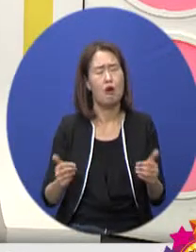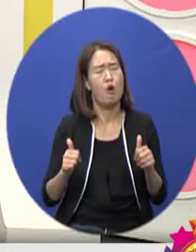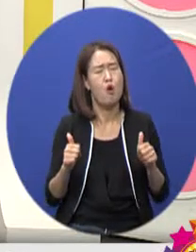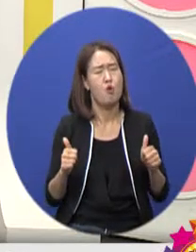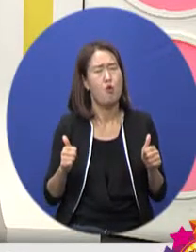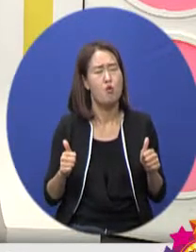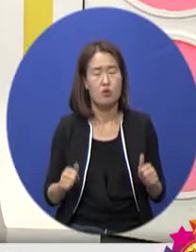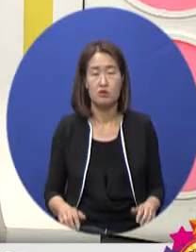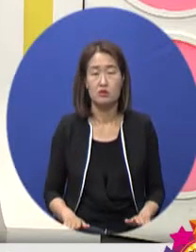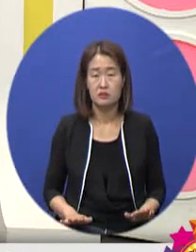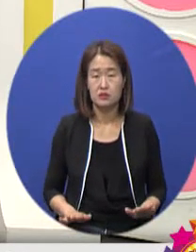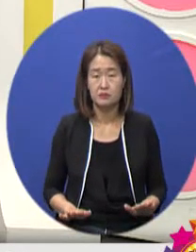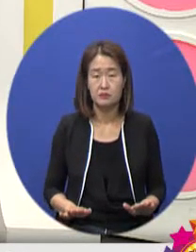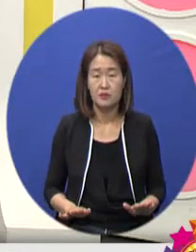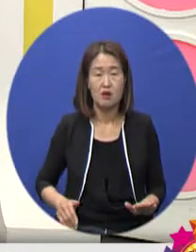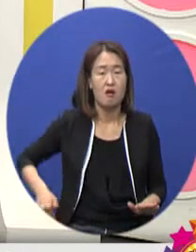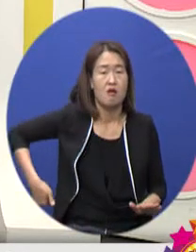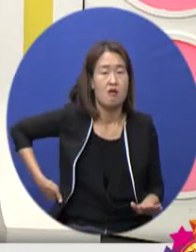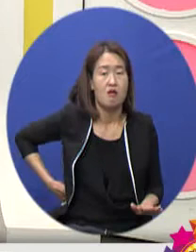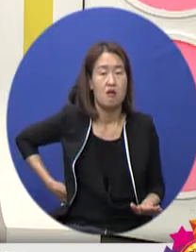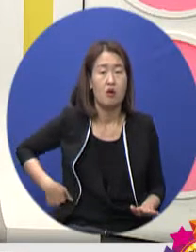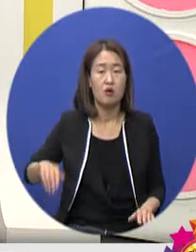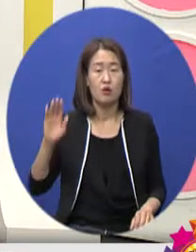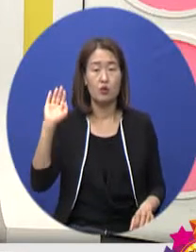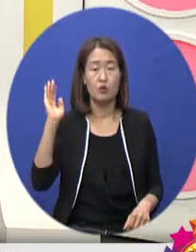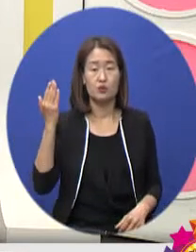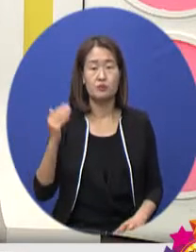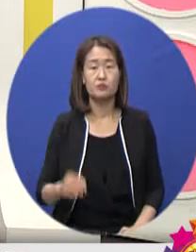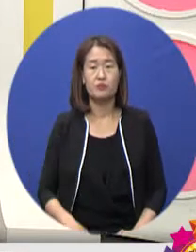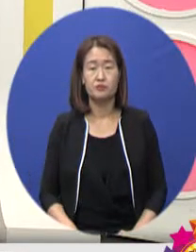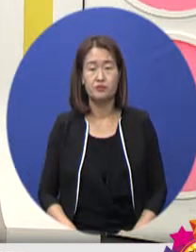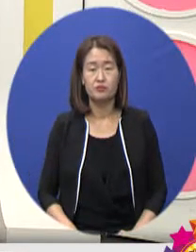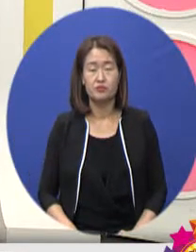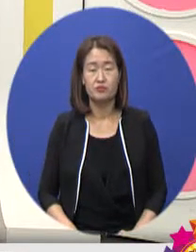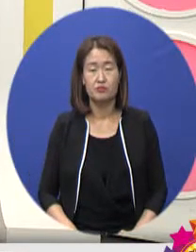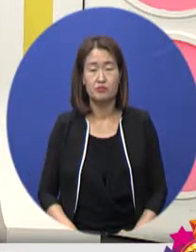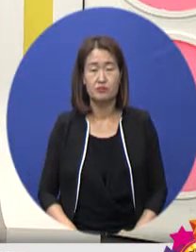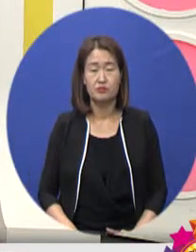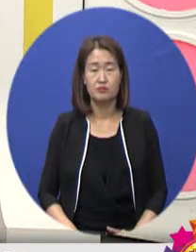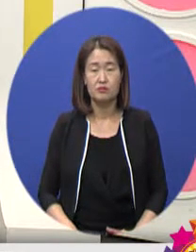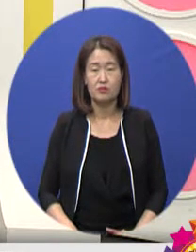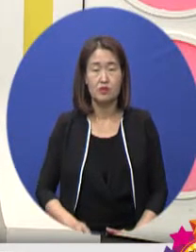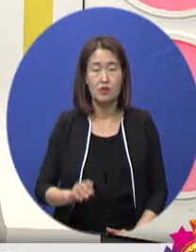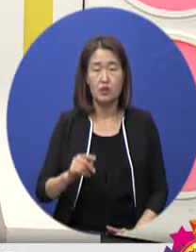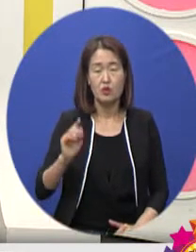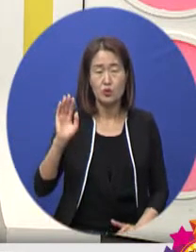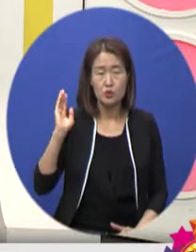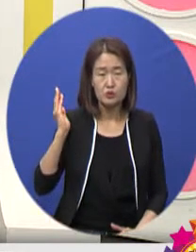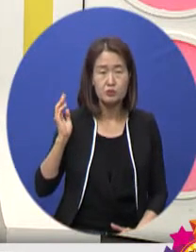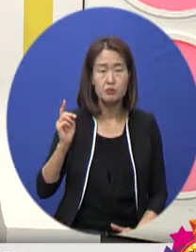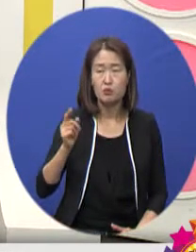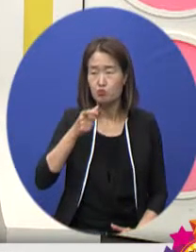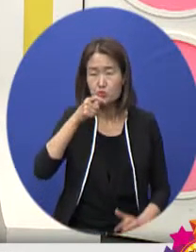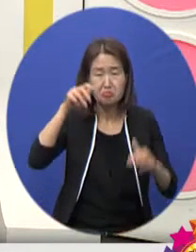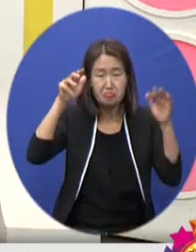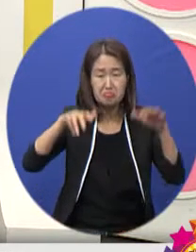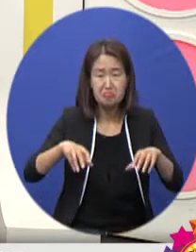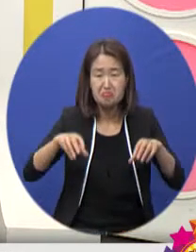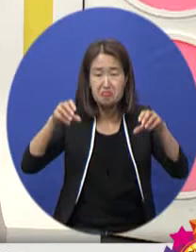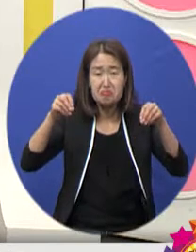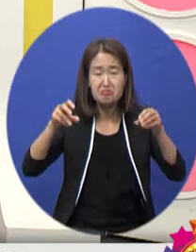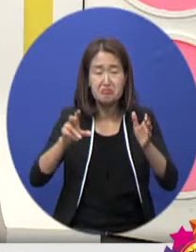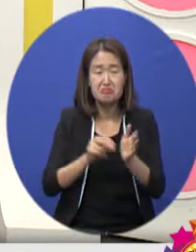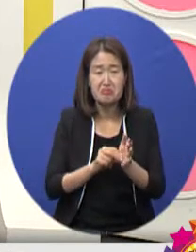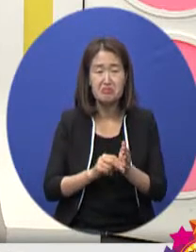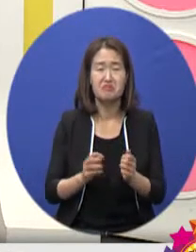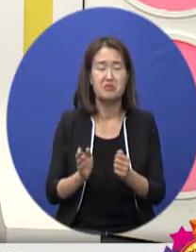그렇죠. 지금 허리가 요새 허리 가물어가지고. 네. 가물어서 그냥